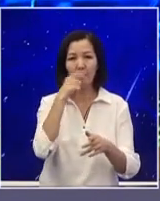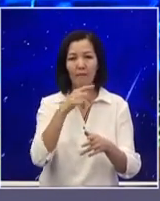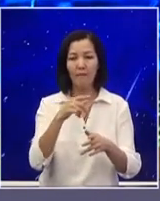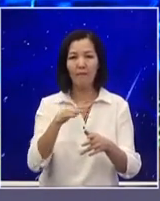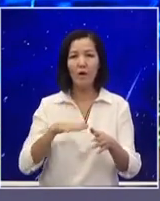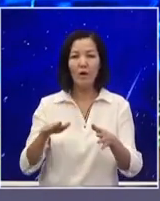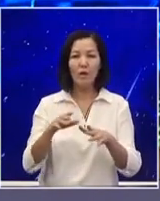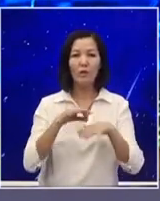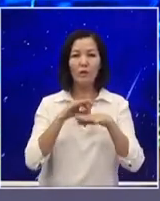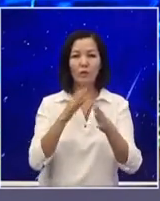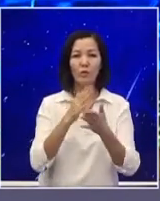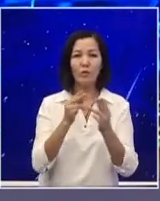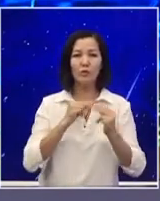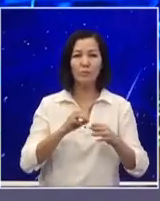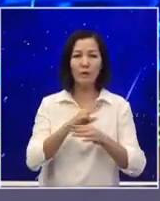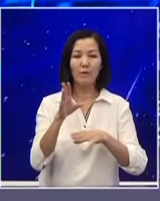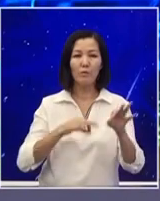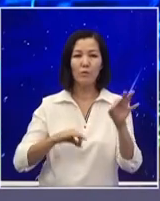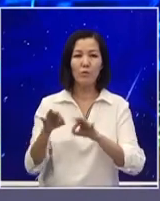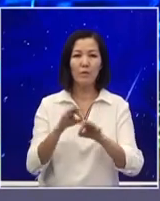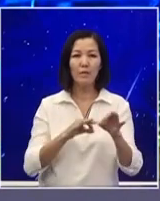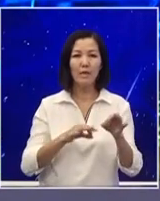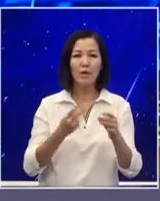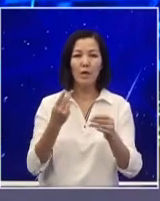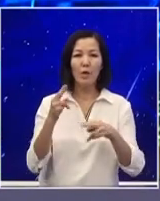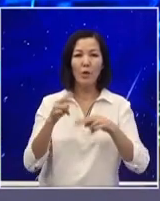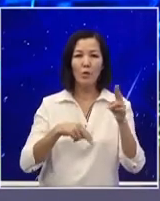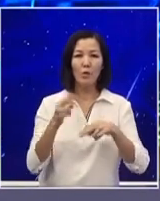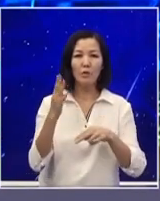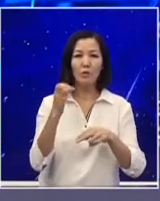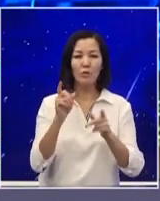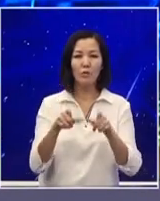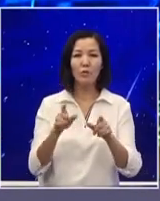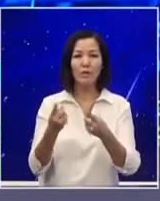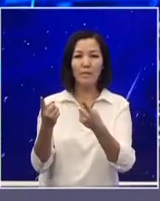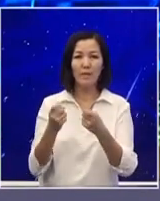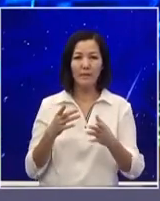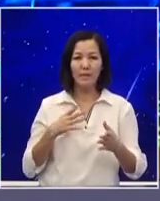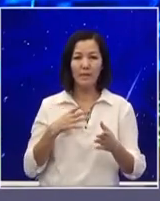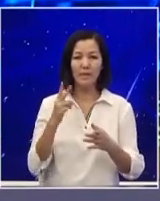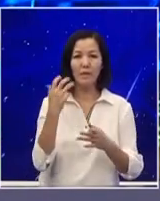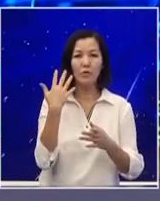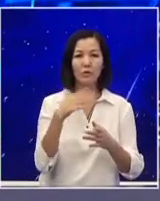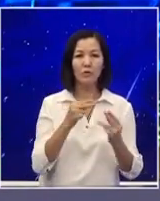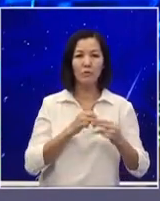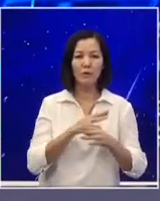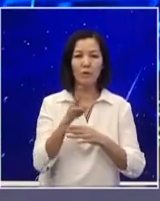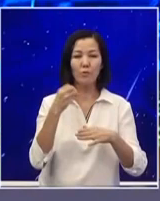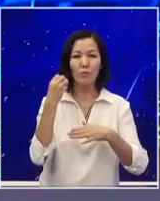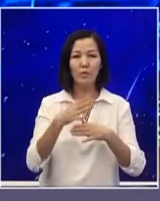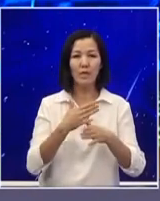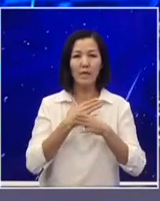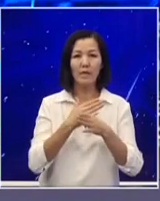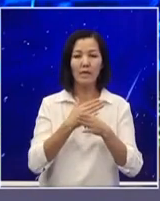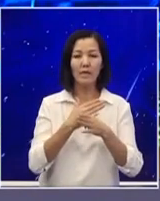жатыр. Жұмыспен қамту жол картасы аясындағы жоба құрылысына 400-ден аса адам жұмылдырылған. Оның 250-і жұмыспен қамту